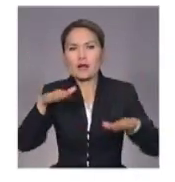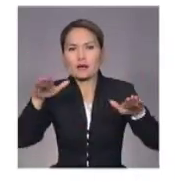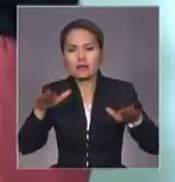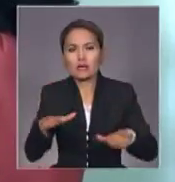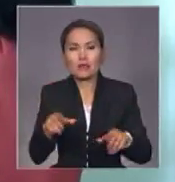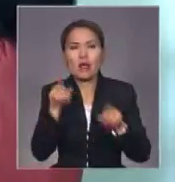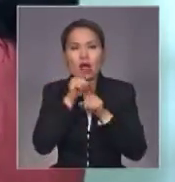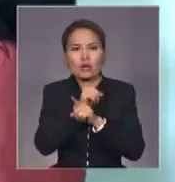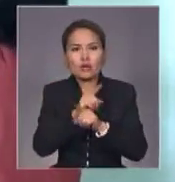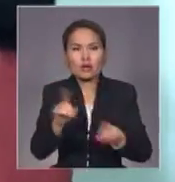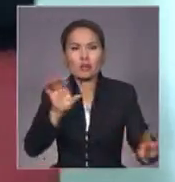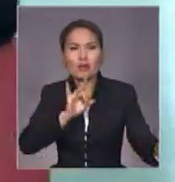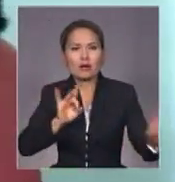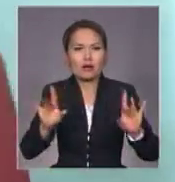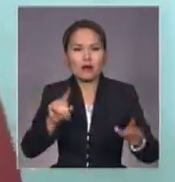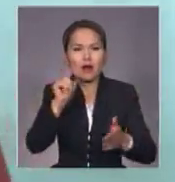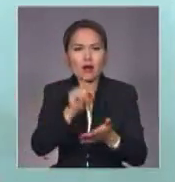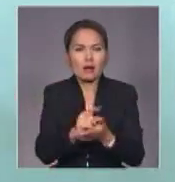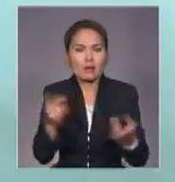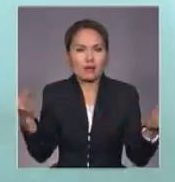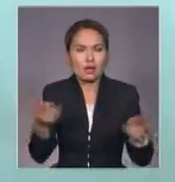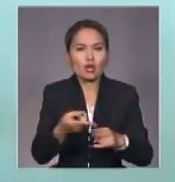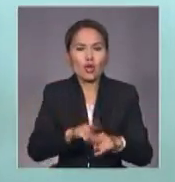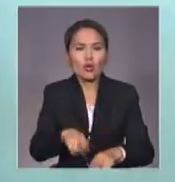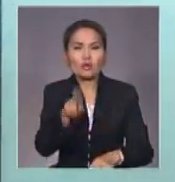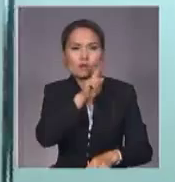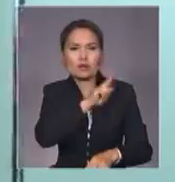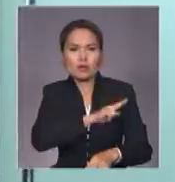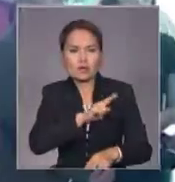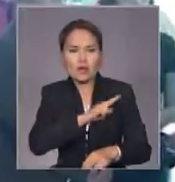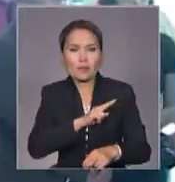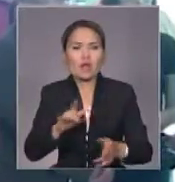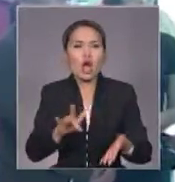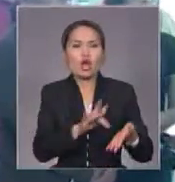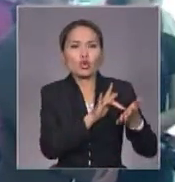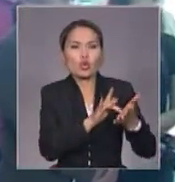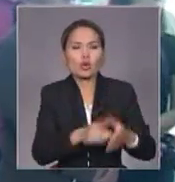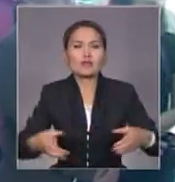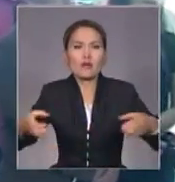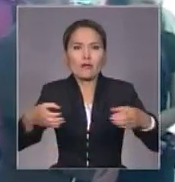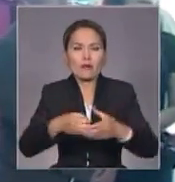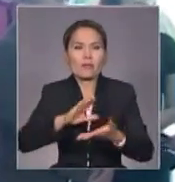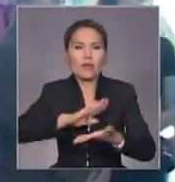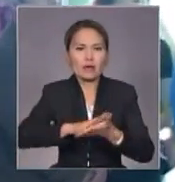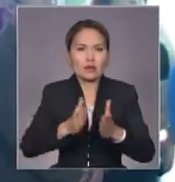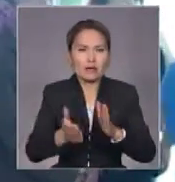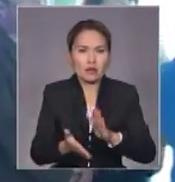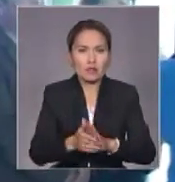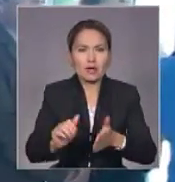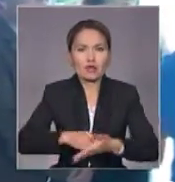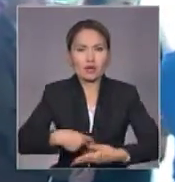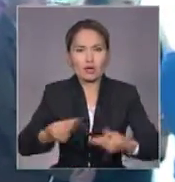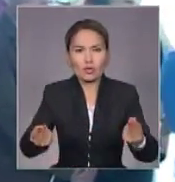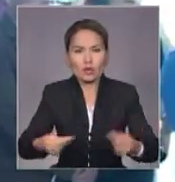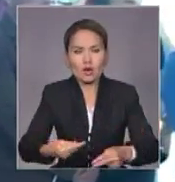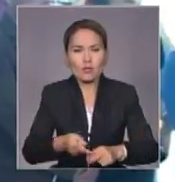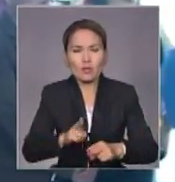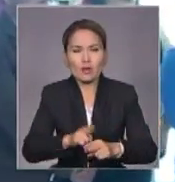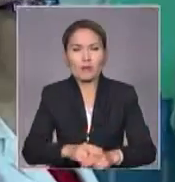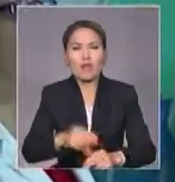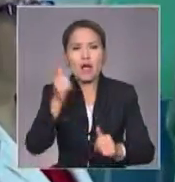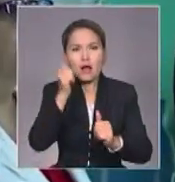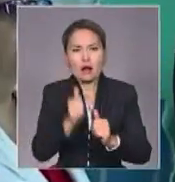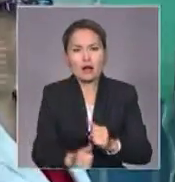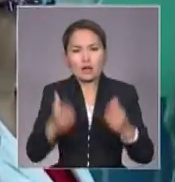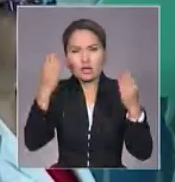кеңінен насихаттау қажеттігін айтты. Бұл бағытта жұмыс істейтін туристік фирмалар анықталып, келісім шарттар жасалып, табиғат аясында күндік сапар бағасы